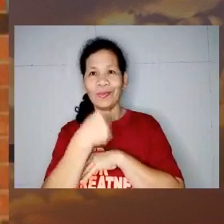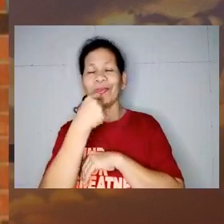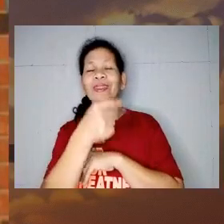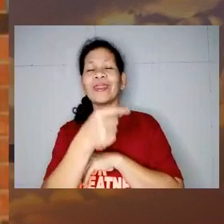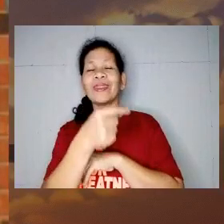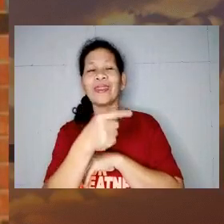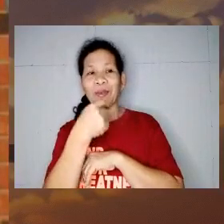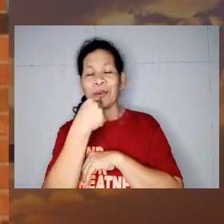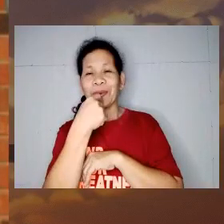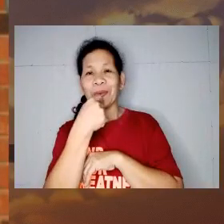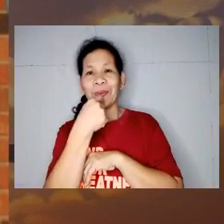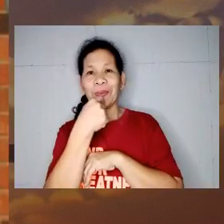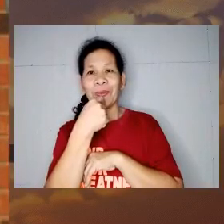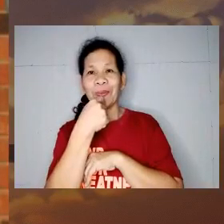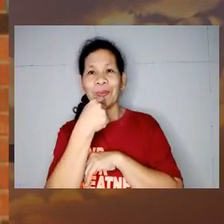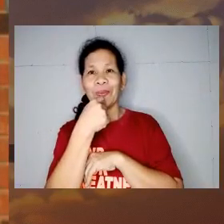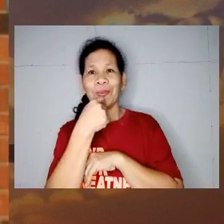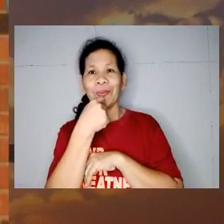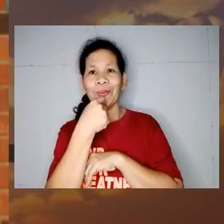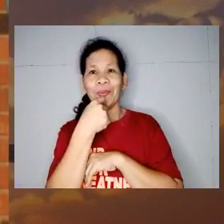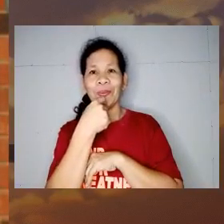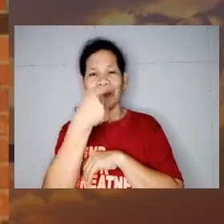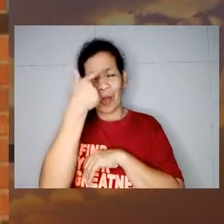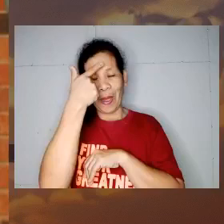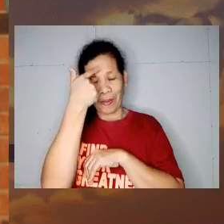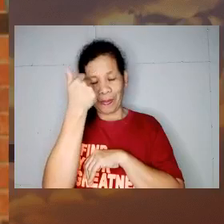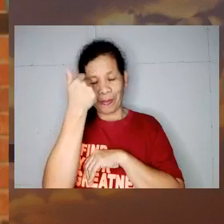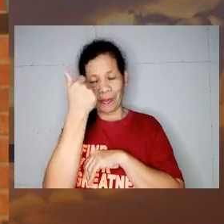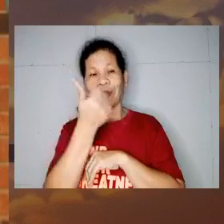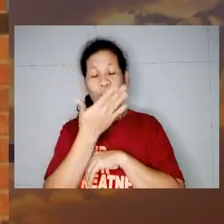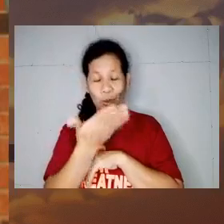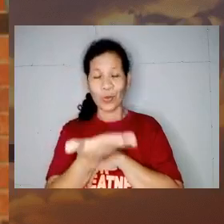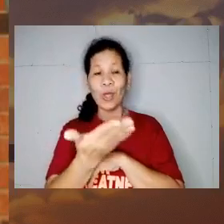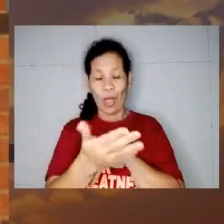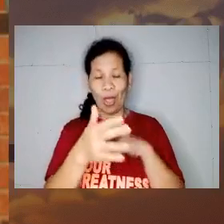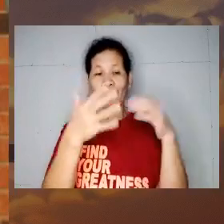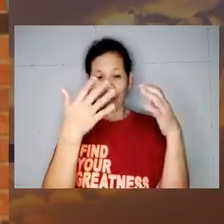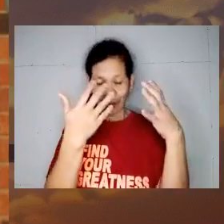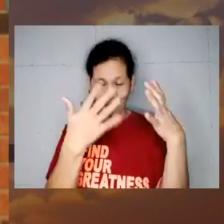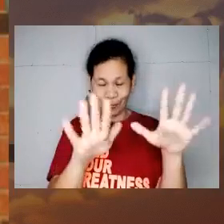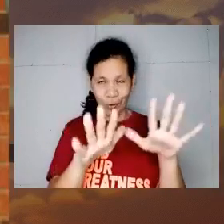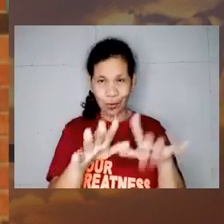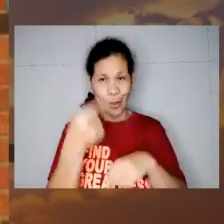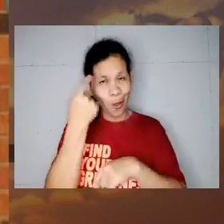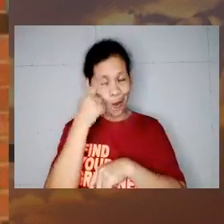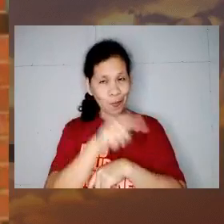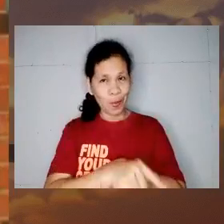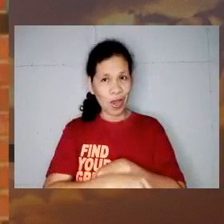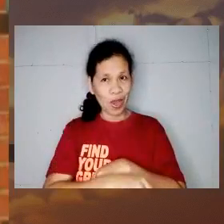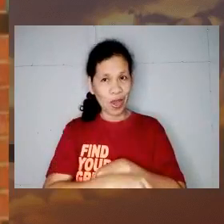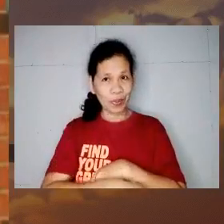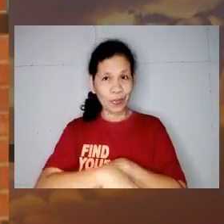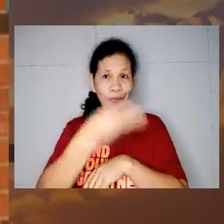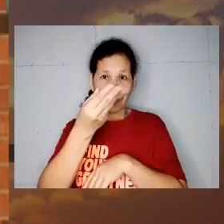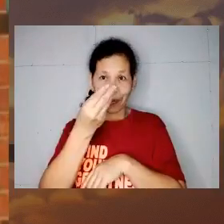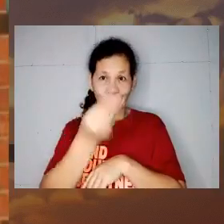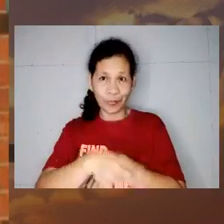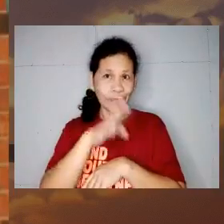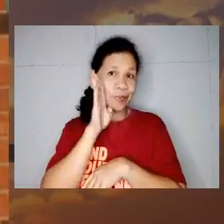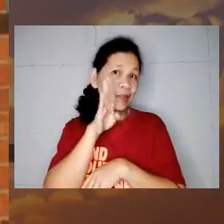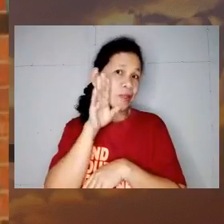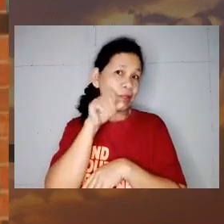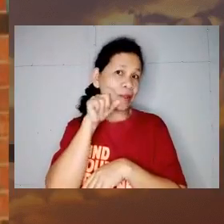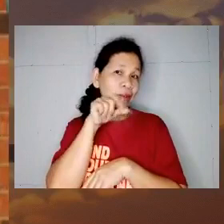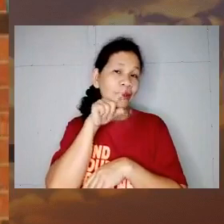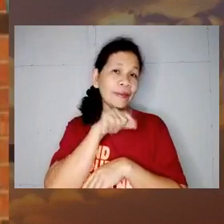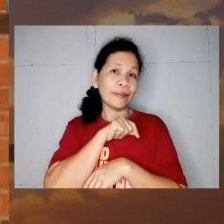no? Dahil ginawa mo ito sa mga nakakaliit sa iyo, mga kapatid,